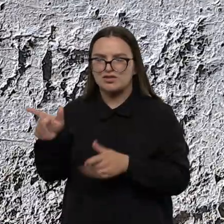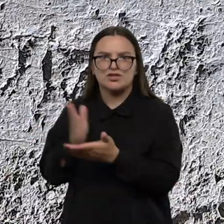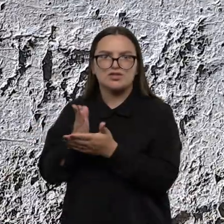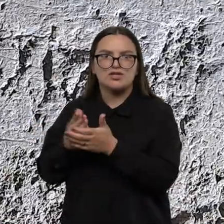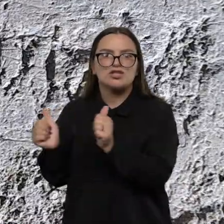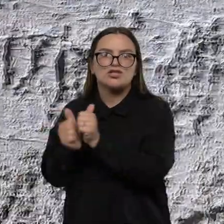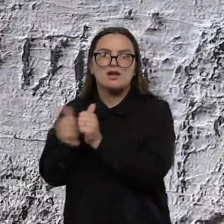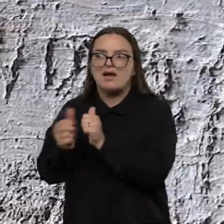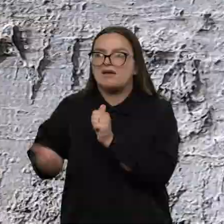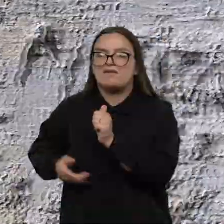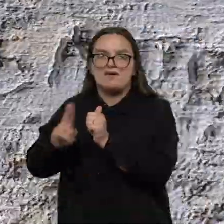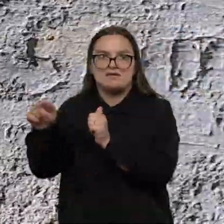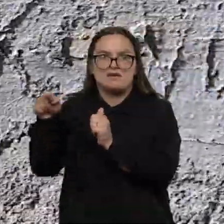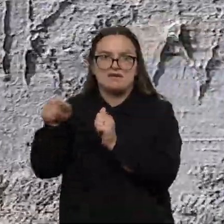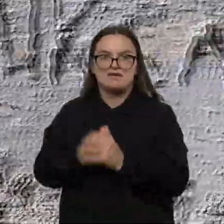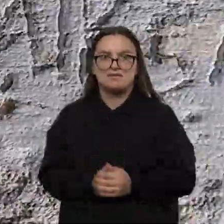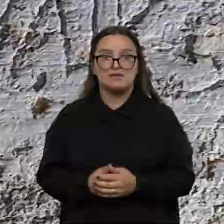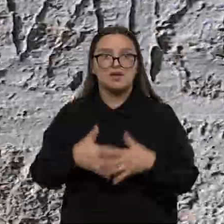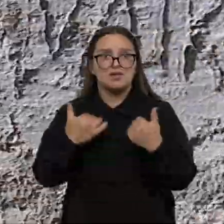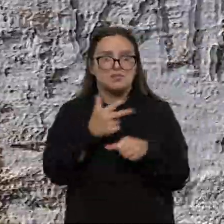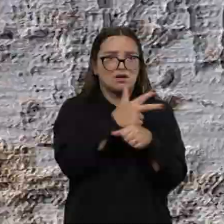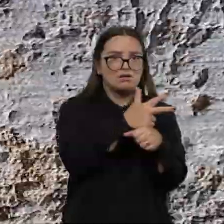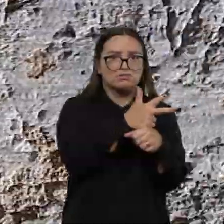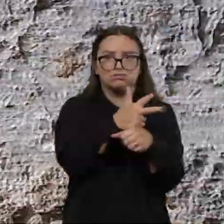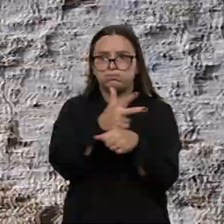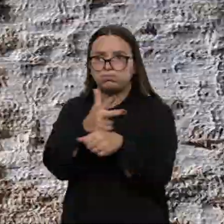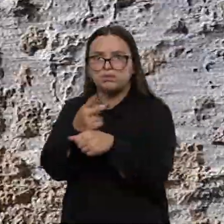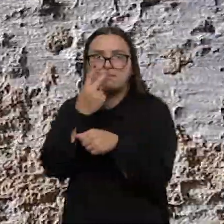Bet aš dabar filmuodamas taiga pamačiau,